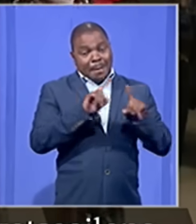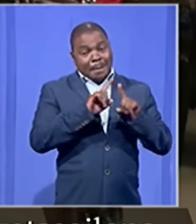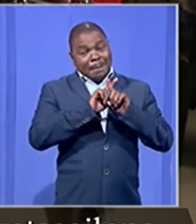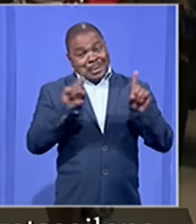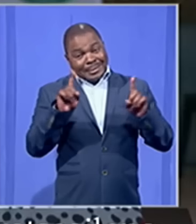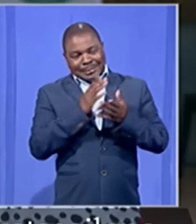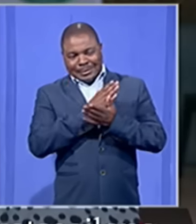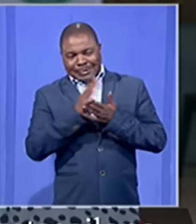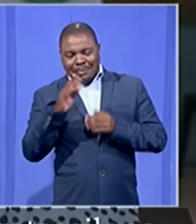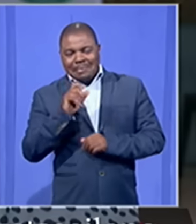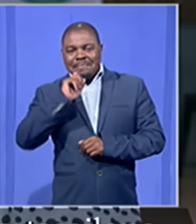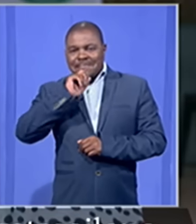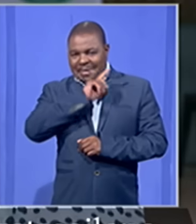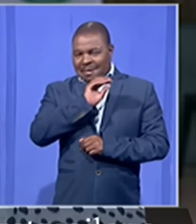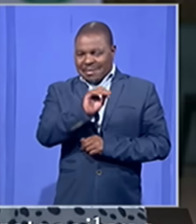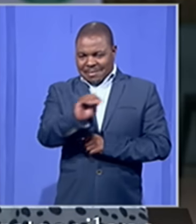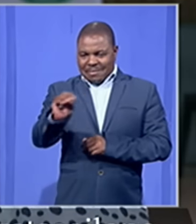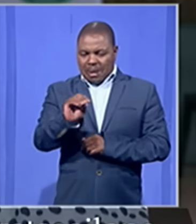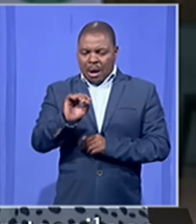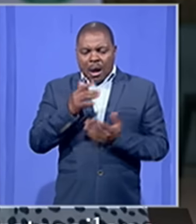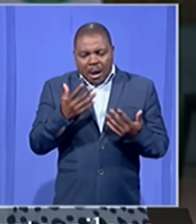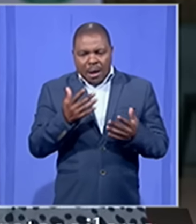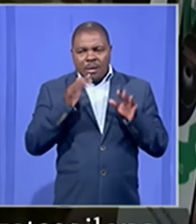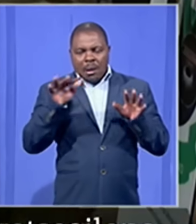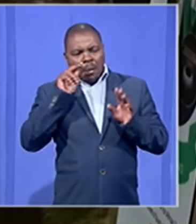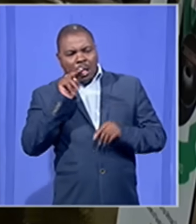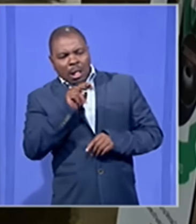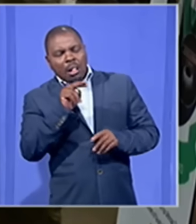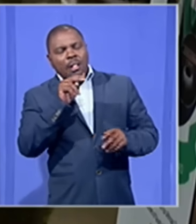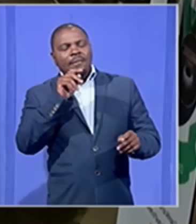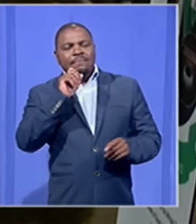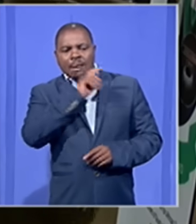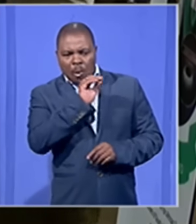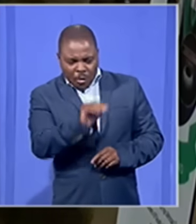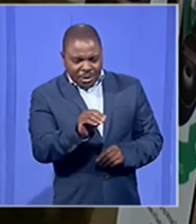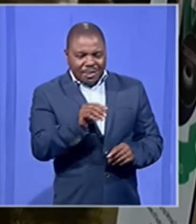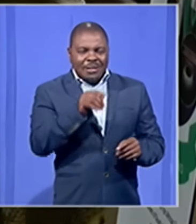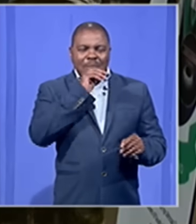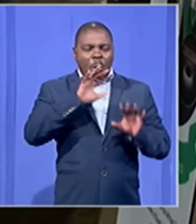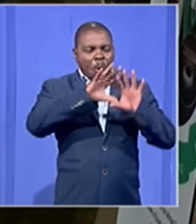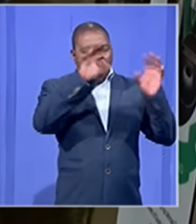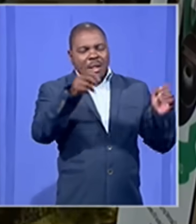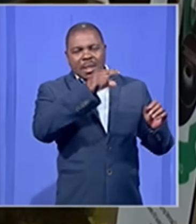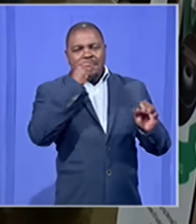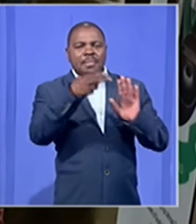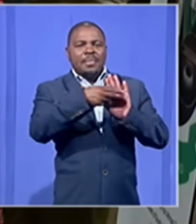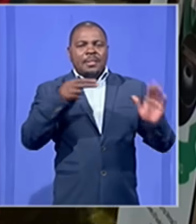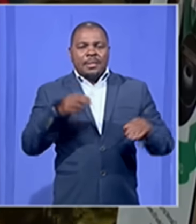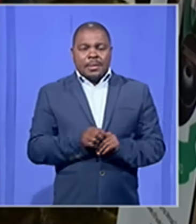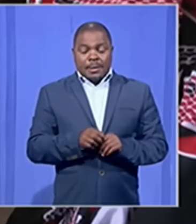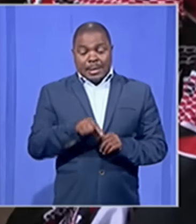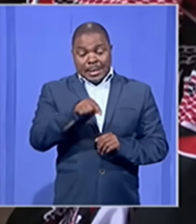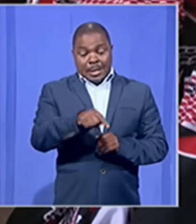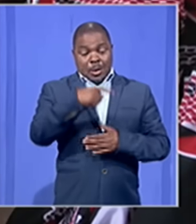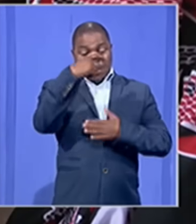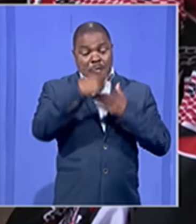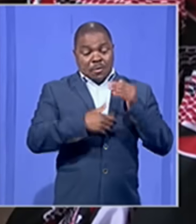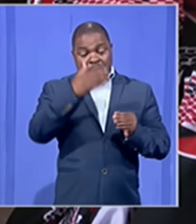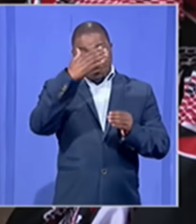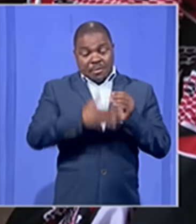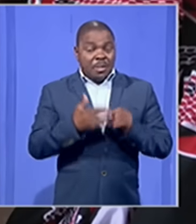seng dingaka ba ba senyang setso sena sa rona. Tibello ke hore seboka se tla fitla pheletsong ka Sontaga.